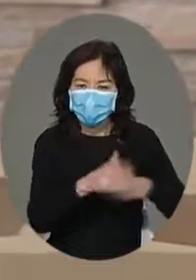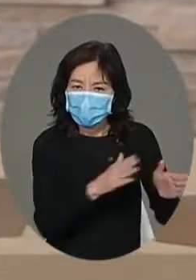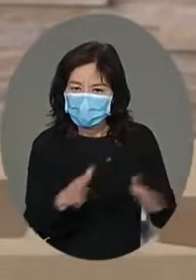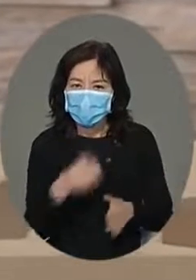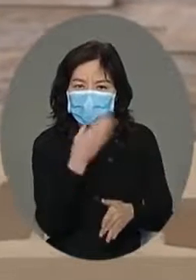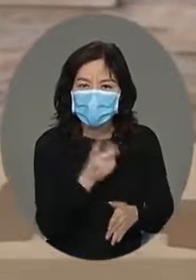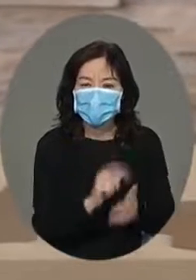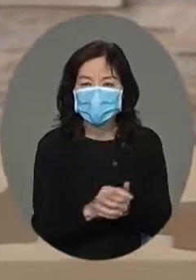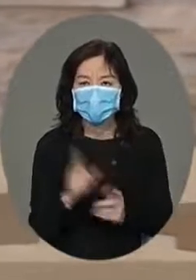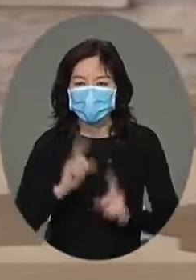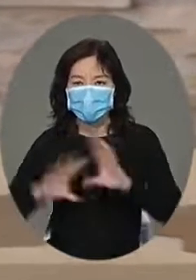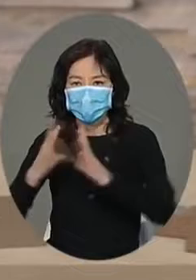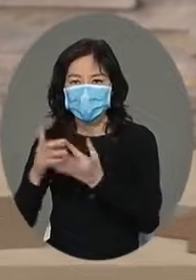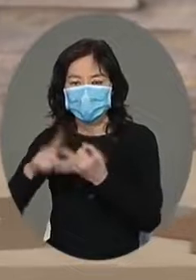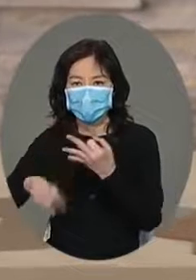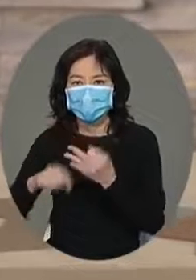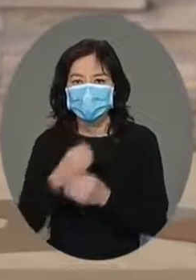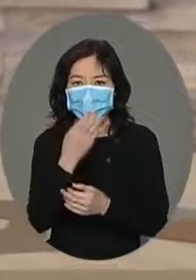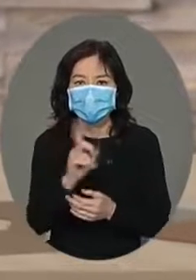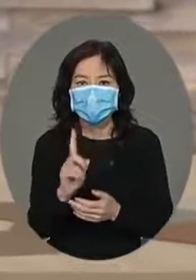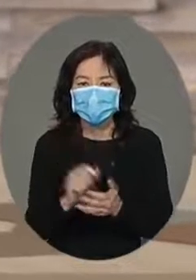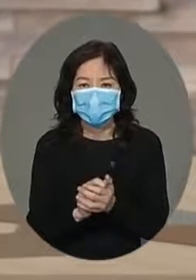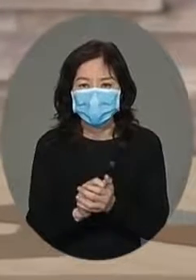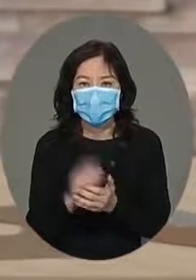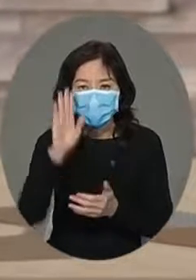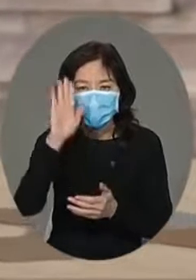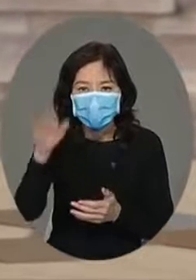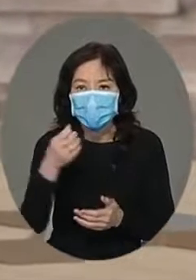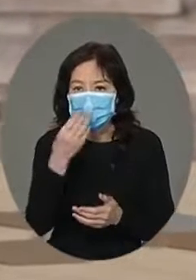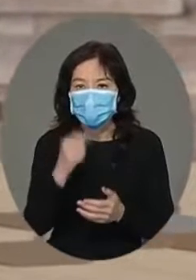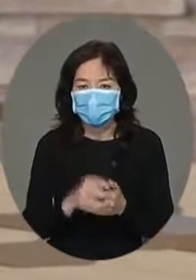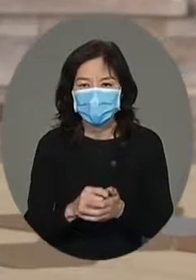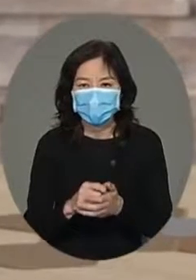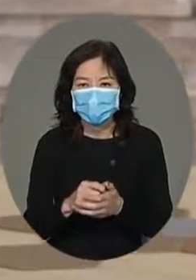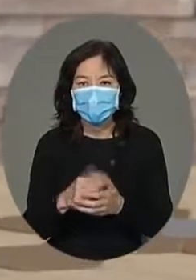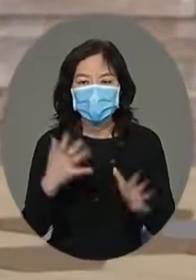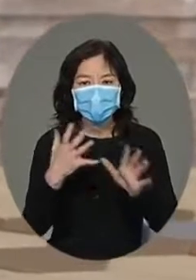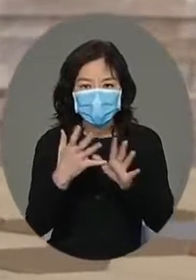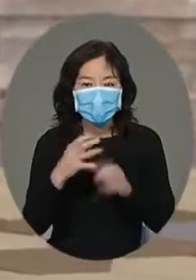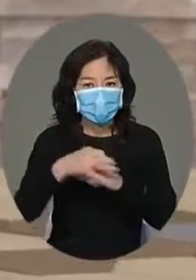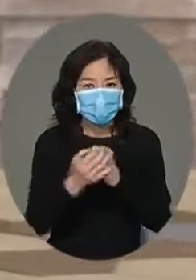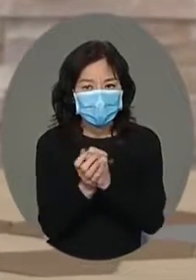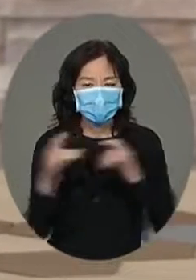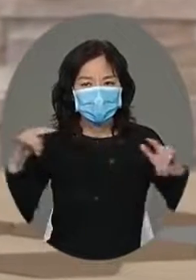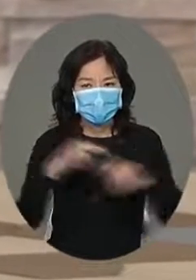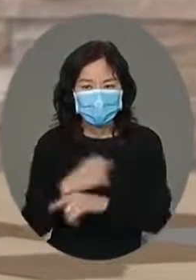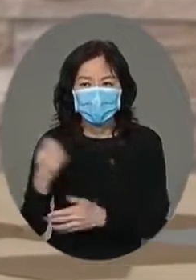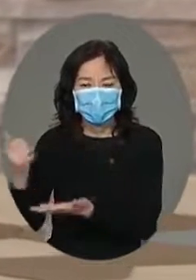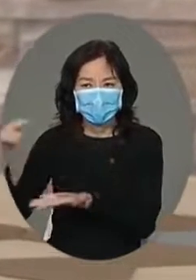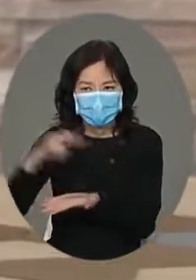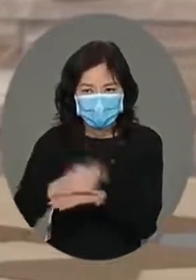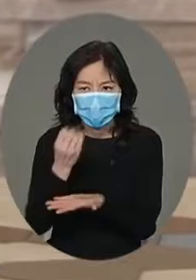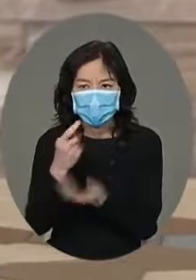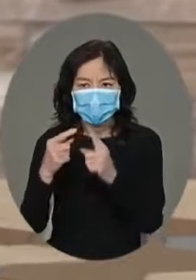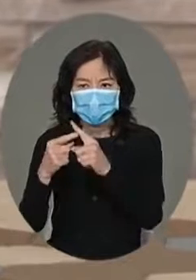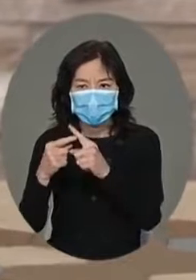安排。自由黨邵家輝就提出要求，日後與本港建立旅遊氣泡的國家，訪港旅客需